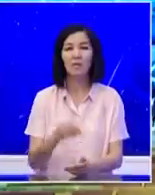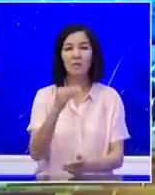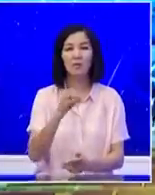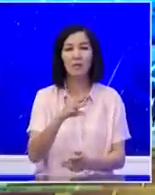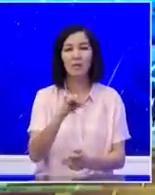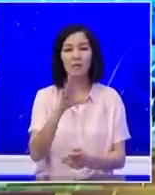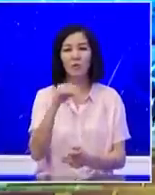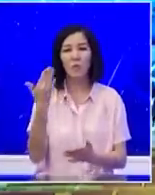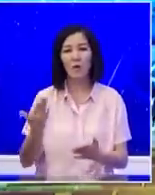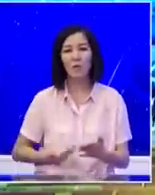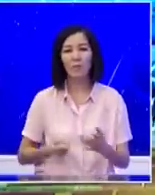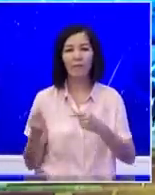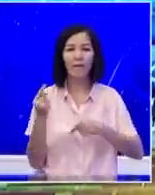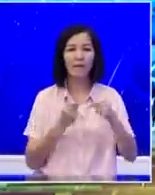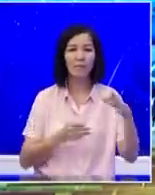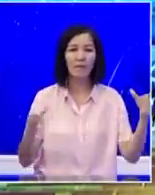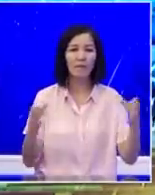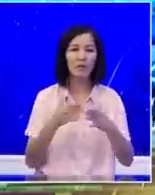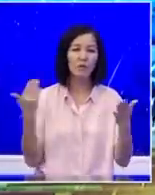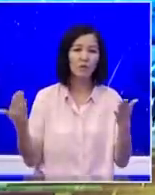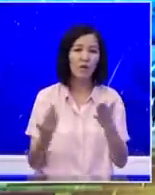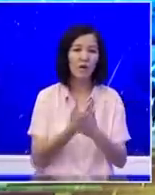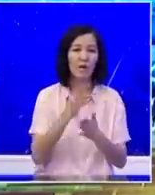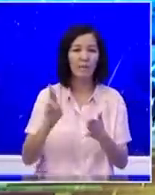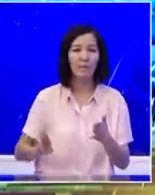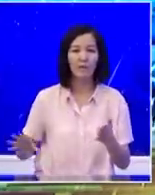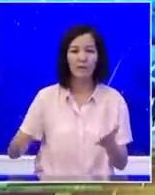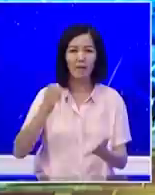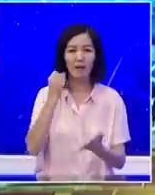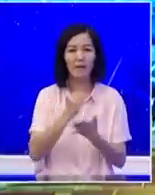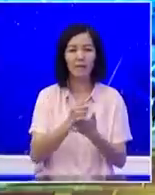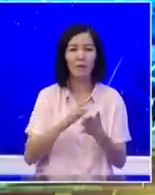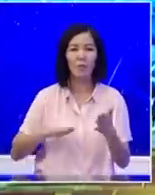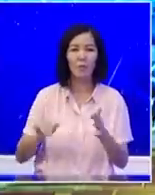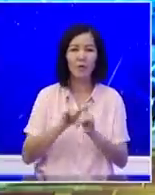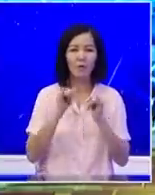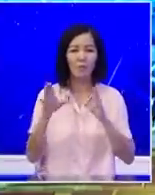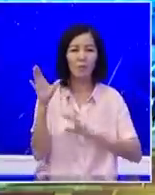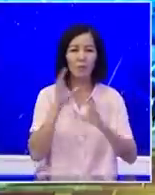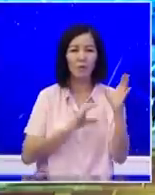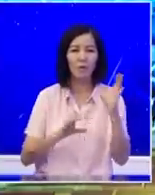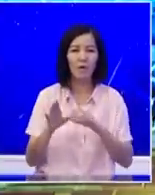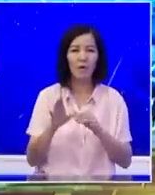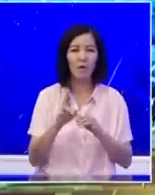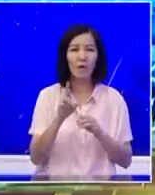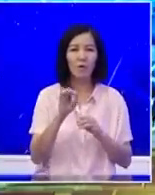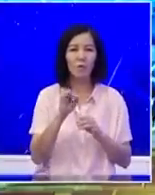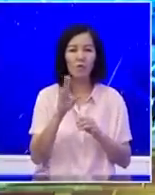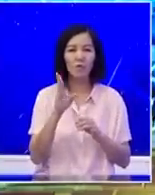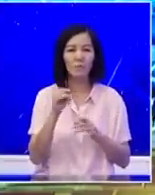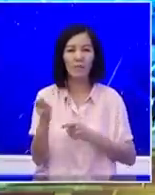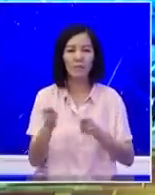7-су әлеуметтік кәсіпкерлік корпорациясына жаңа басшы тағайындалды. Өңірлік даму институты акционерлік қоғамына Руслан